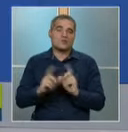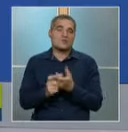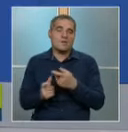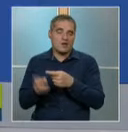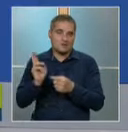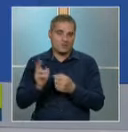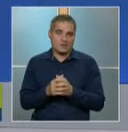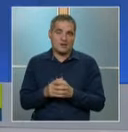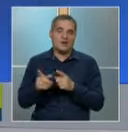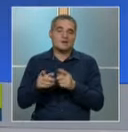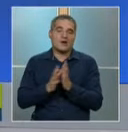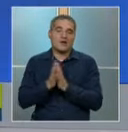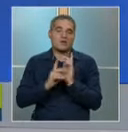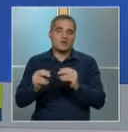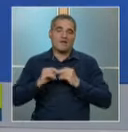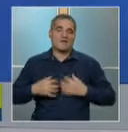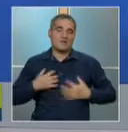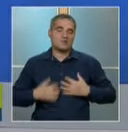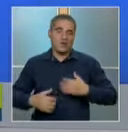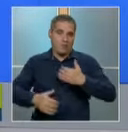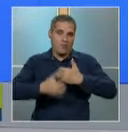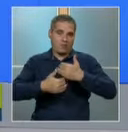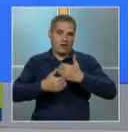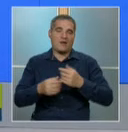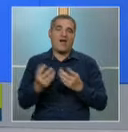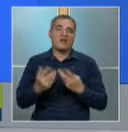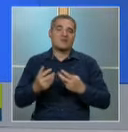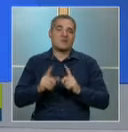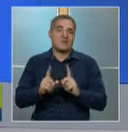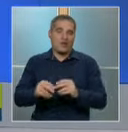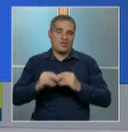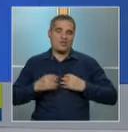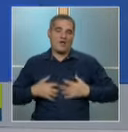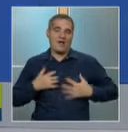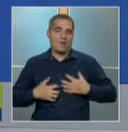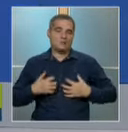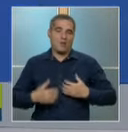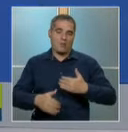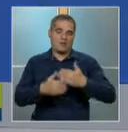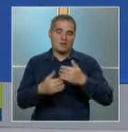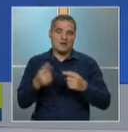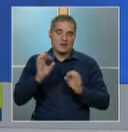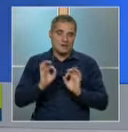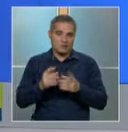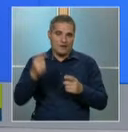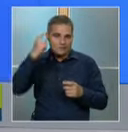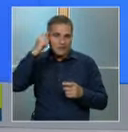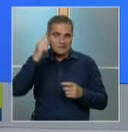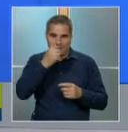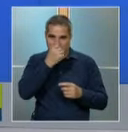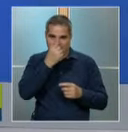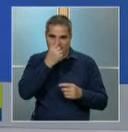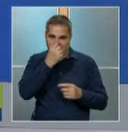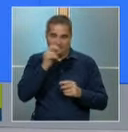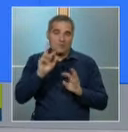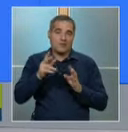като семейство и те са тези, които ти дадат емоционалната подкрепа, а технологиите не могат да ти дарят това. Затова смятам, че може